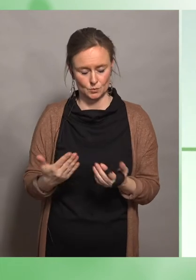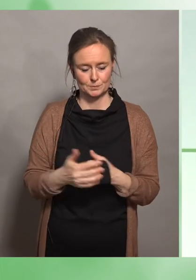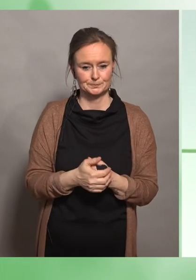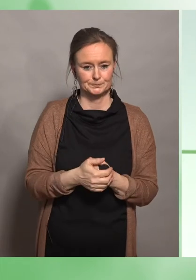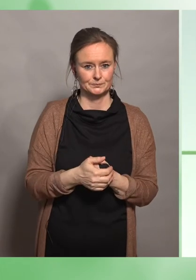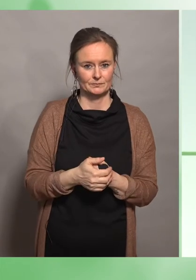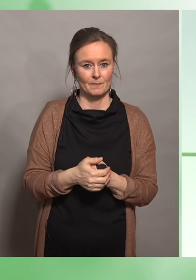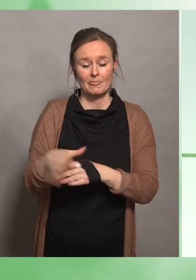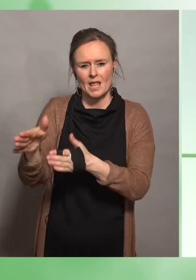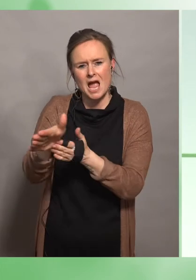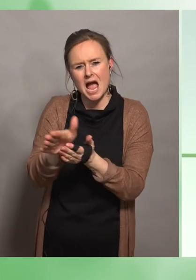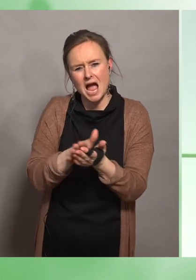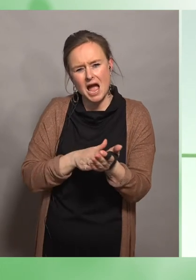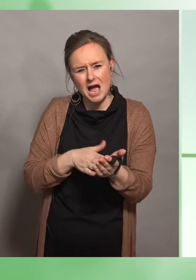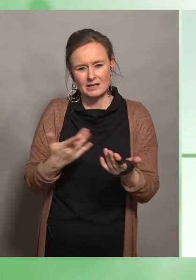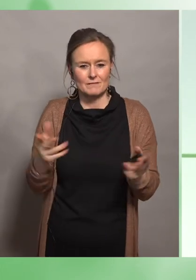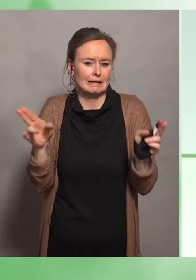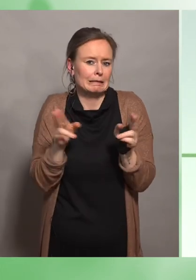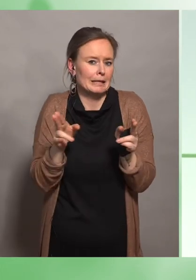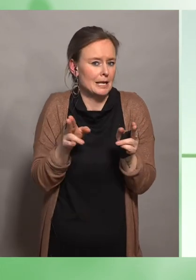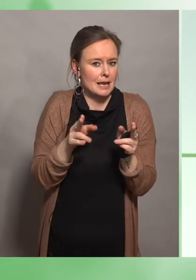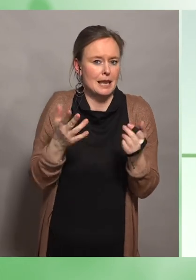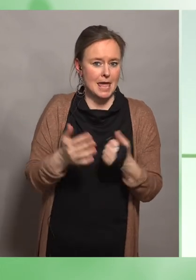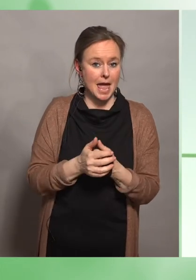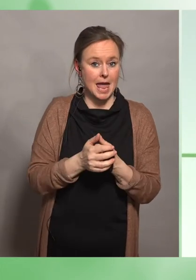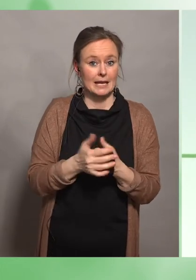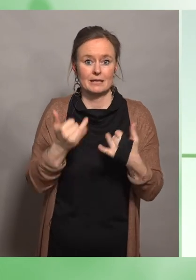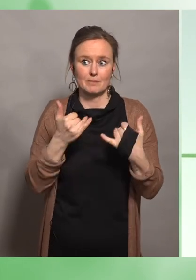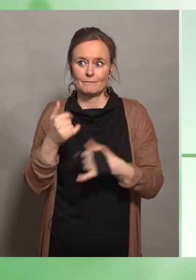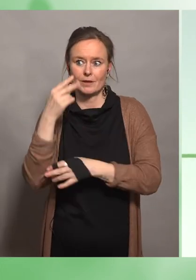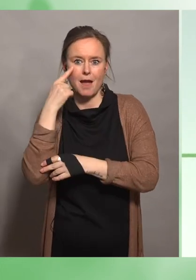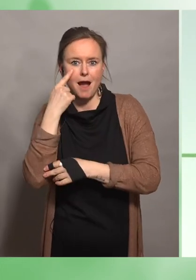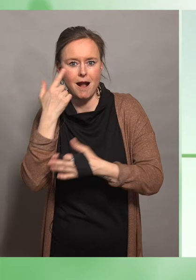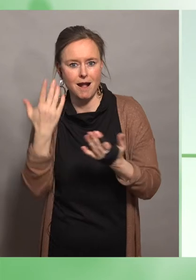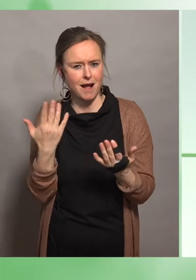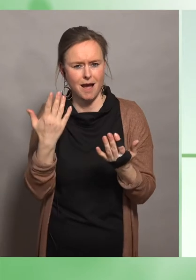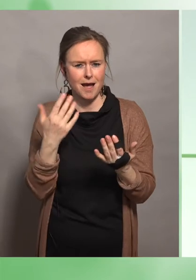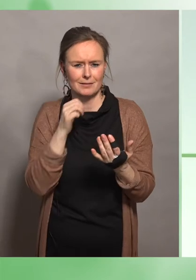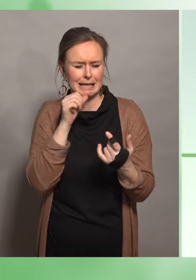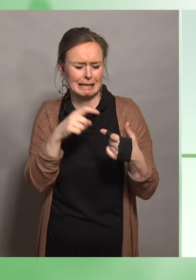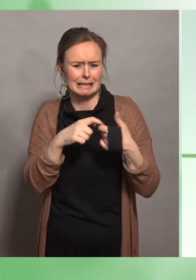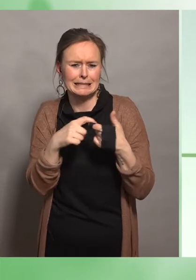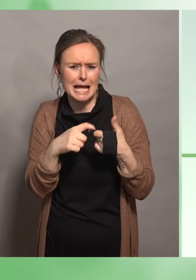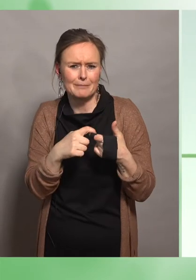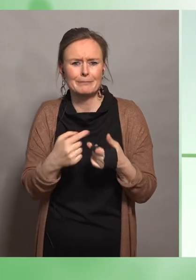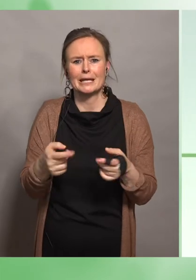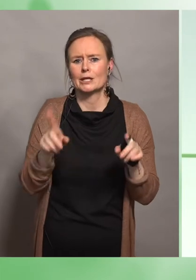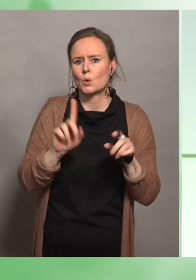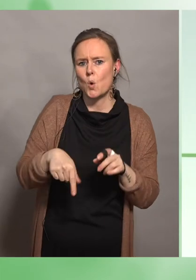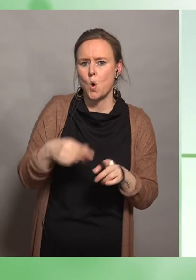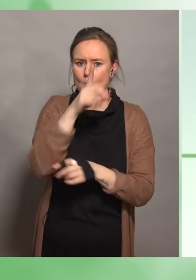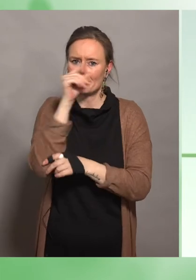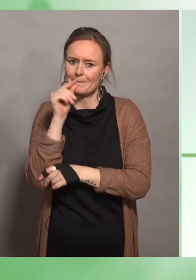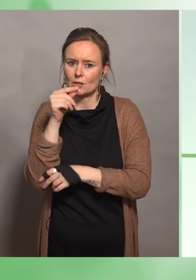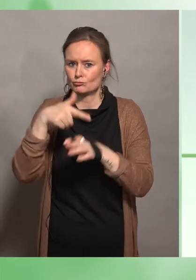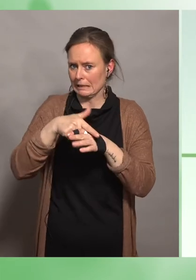Und begonnen hat das Ganze natürlich sehr klein, aber wie wir erkannt haben, dass es eigentlich gar nicht darum geht, ob ein Mensch eine Behinderung hat oder nicht,